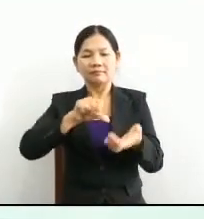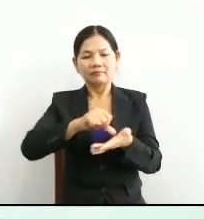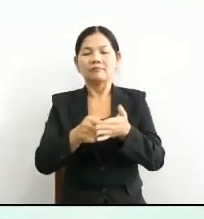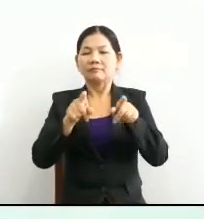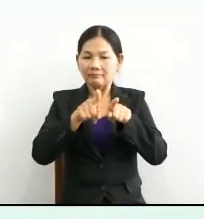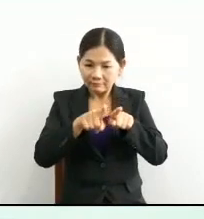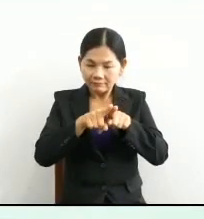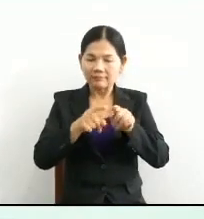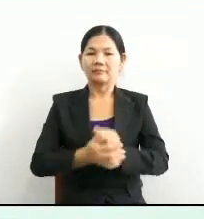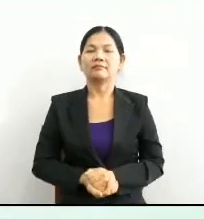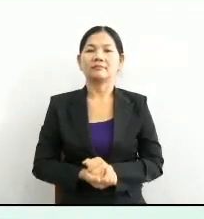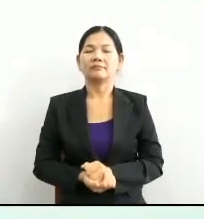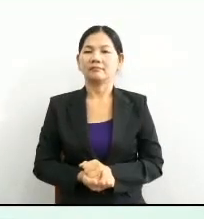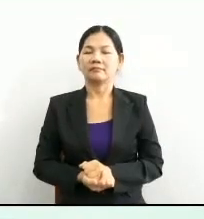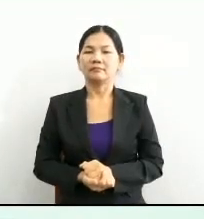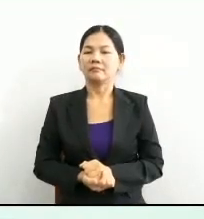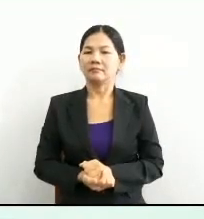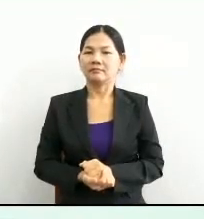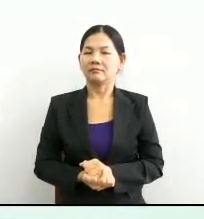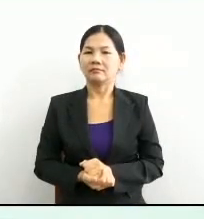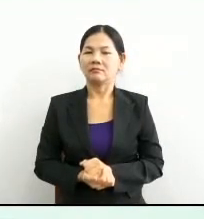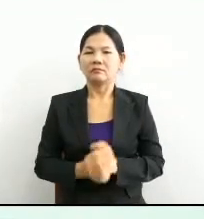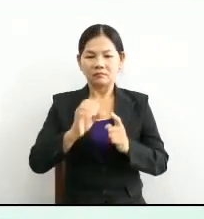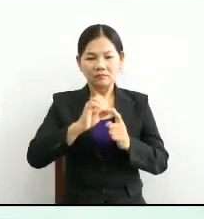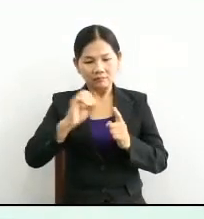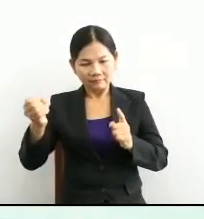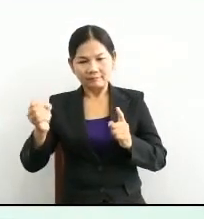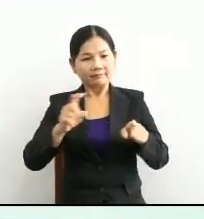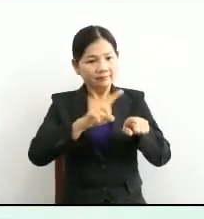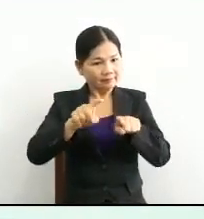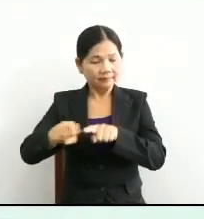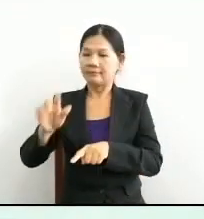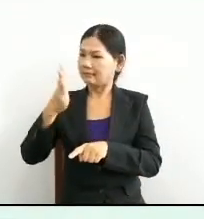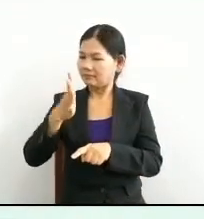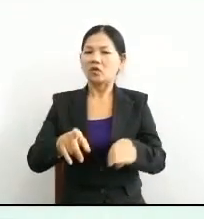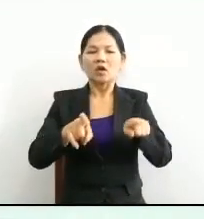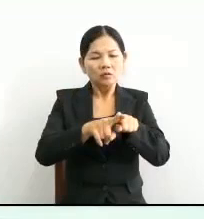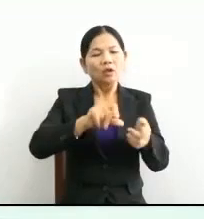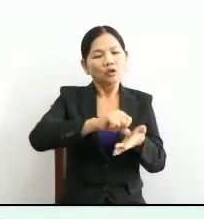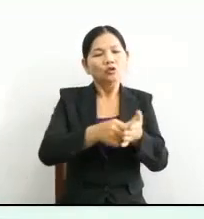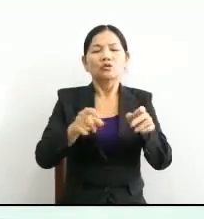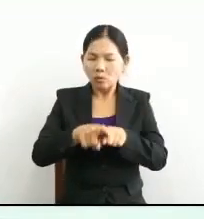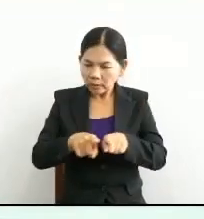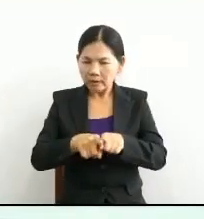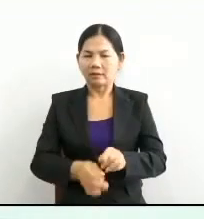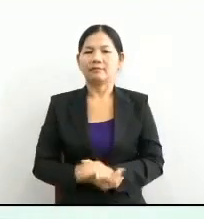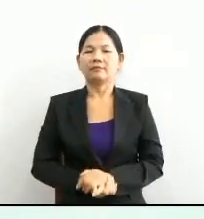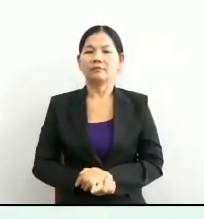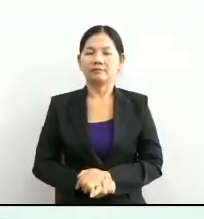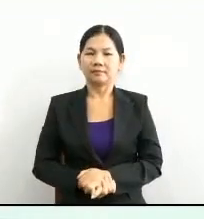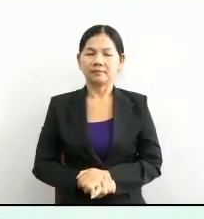nuốt khi bán đôi mình miên đôi mình ơi là bà nào mũi miên này xì nhỉ nè dương có sọp riêng cả lò mà đá về quá chả nạ